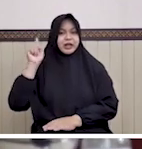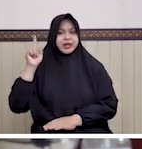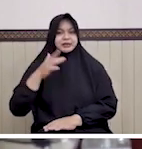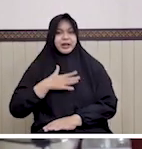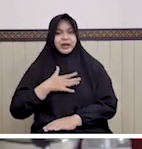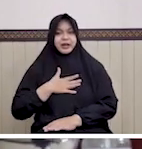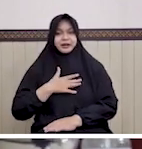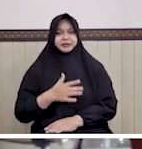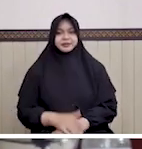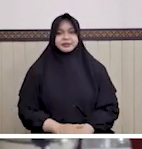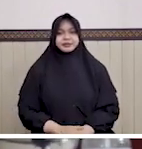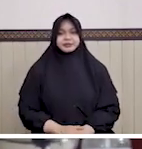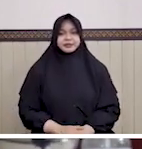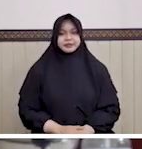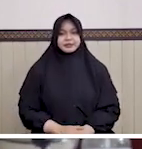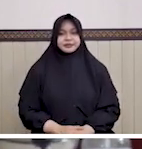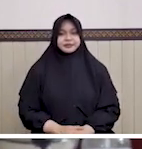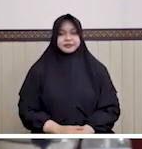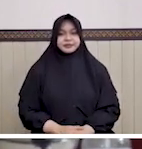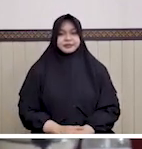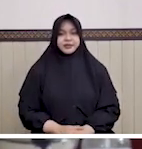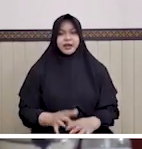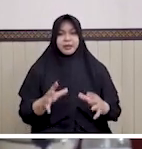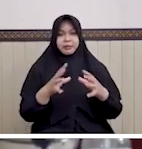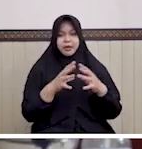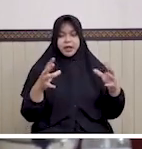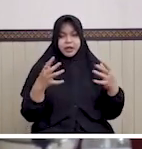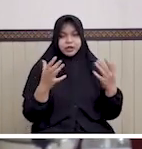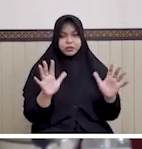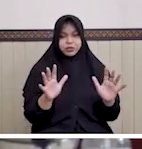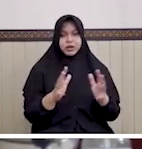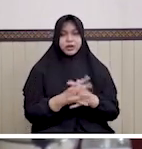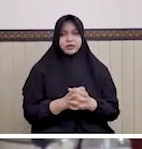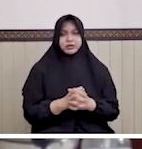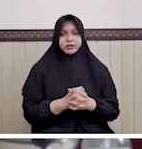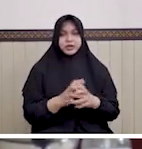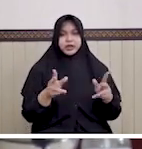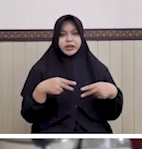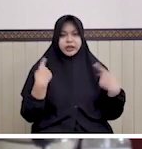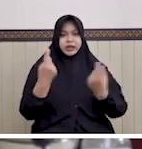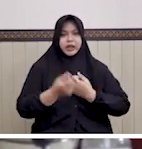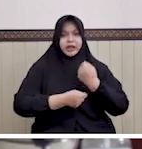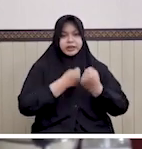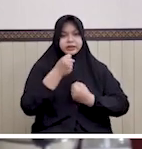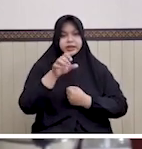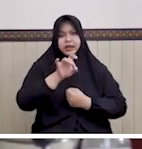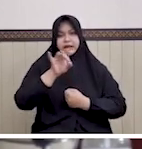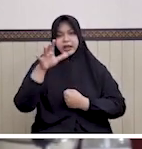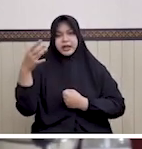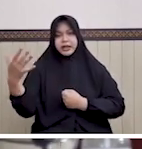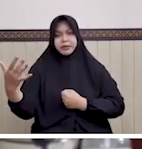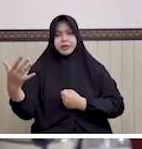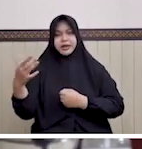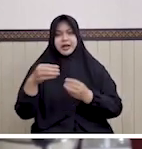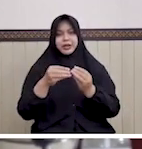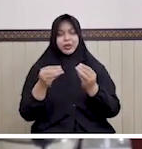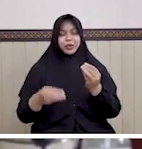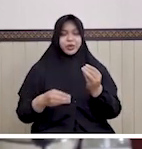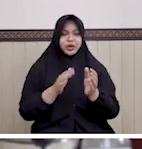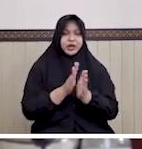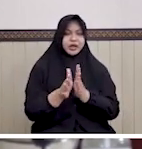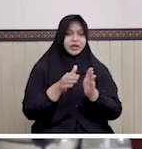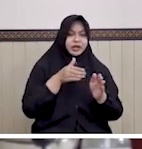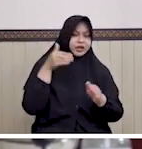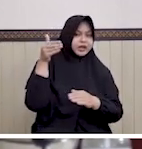gitu ya Oh hal-hal baik banyaklah yang sudah kita laksanakan antara lain yaitu tadi turun langsung ke